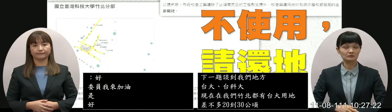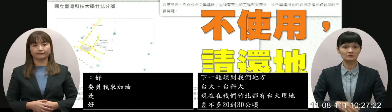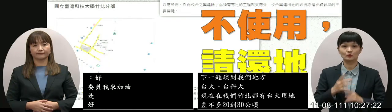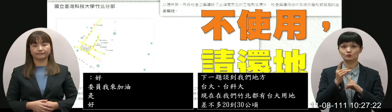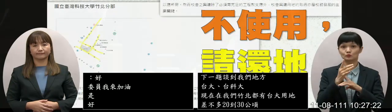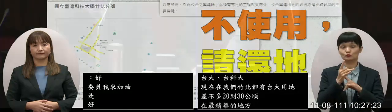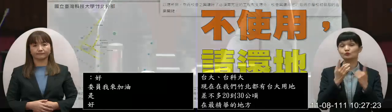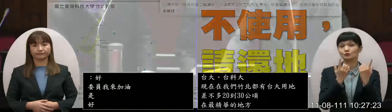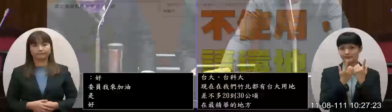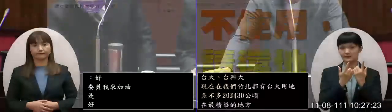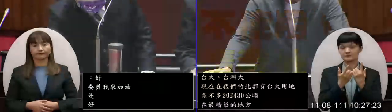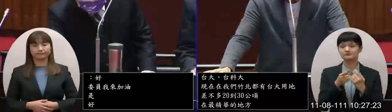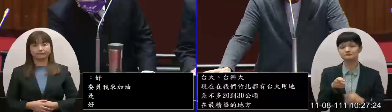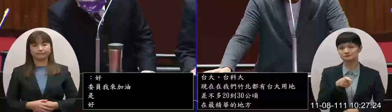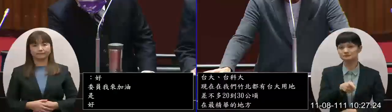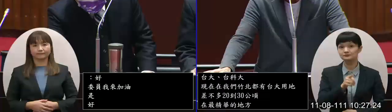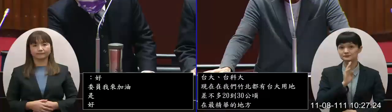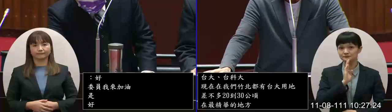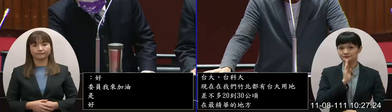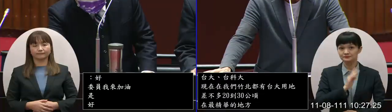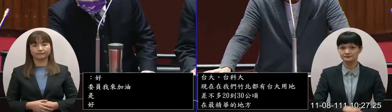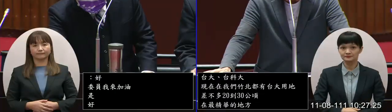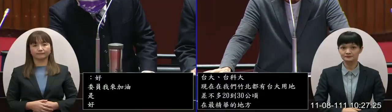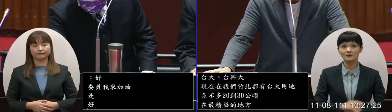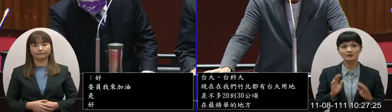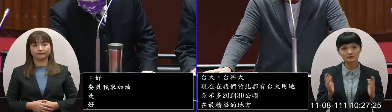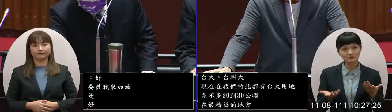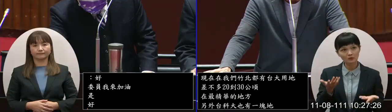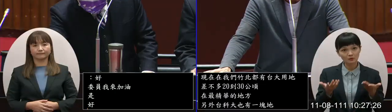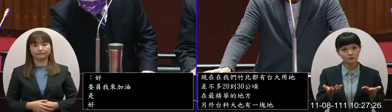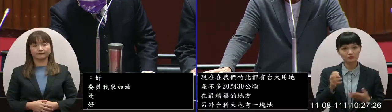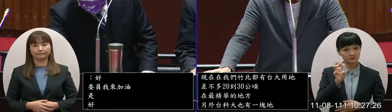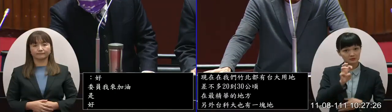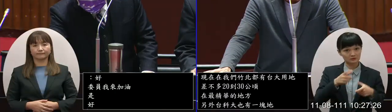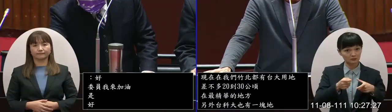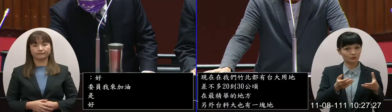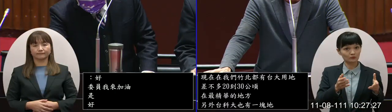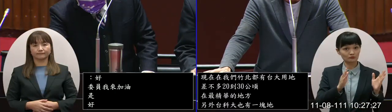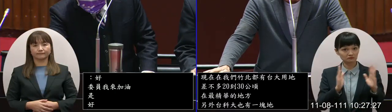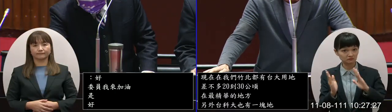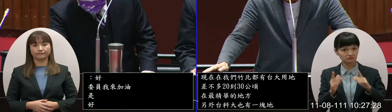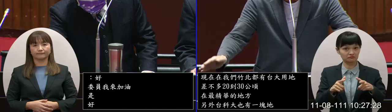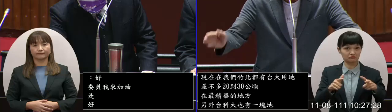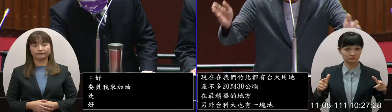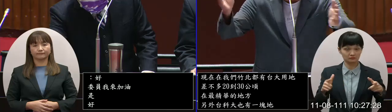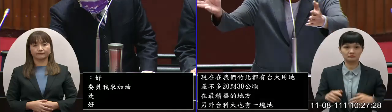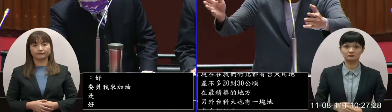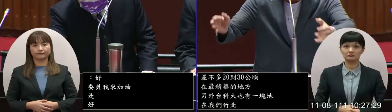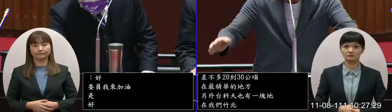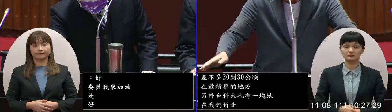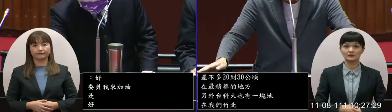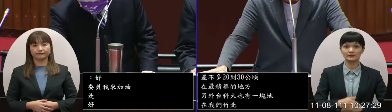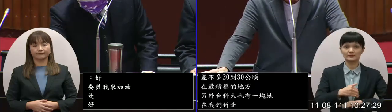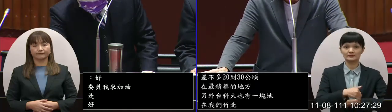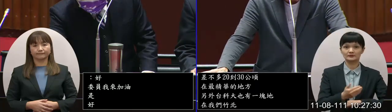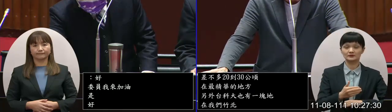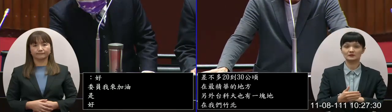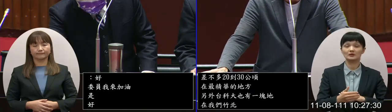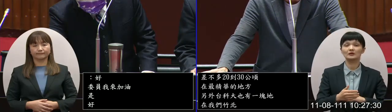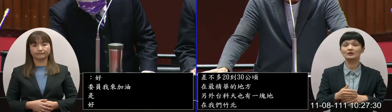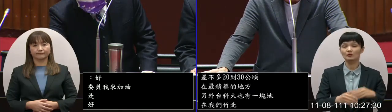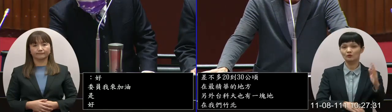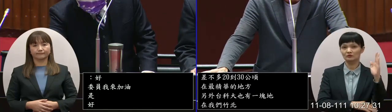北也是差不多30公顷，都是我们县政府送给他们的，